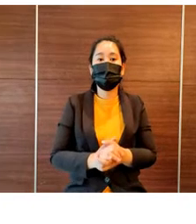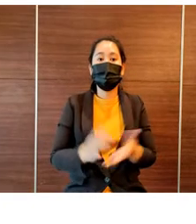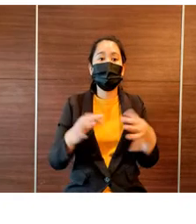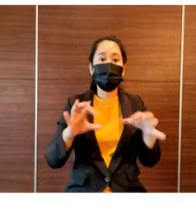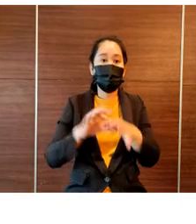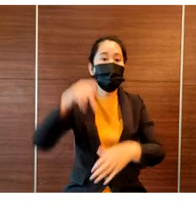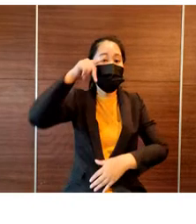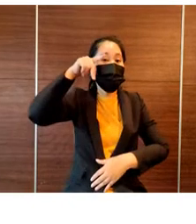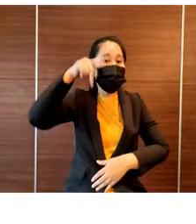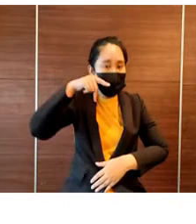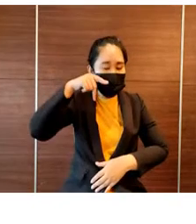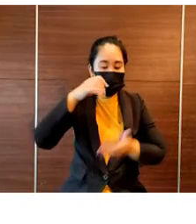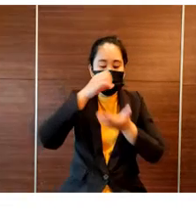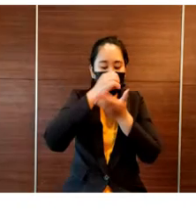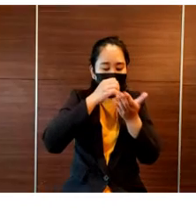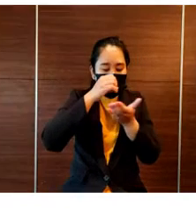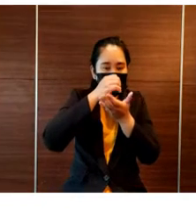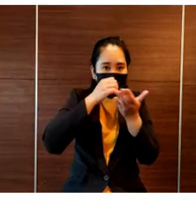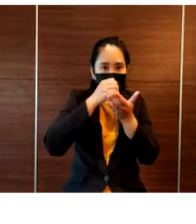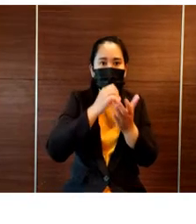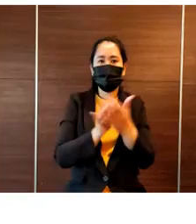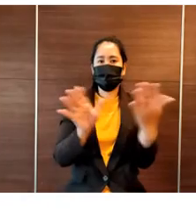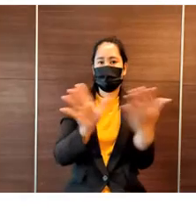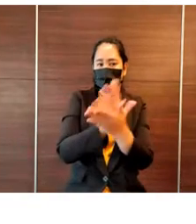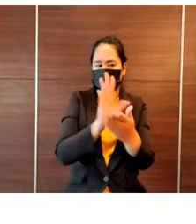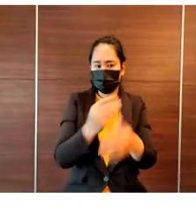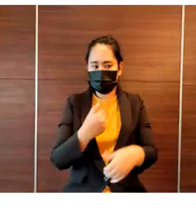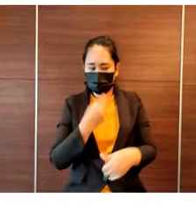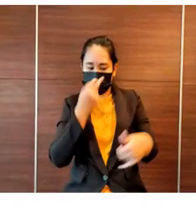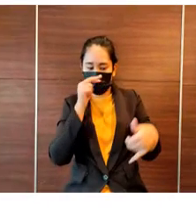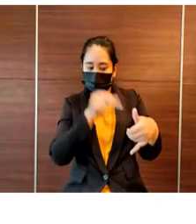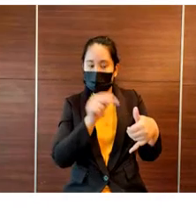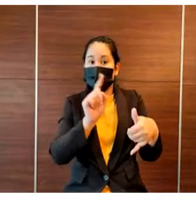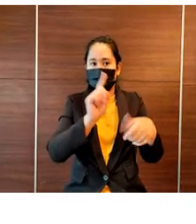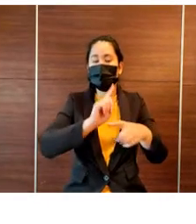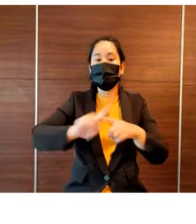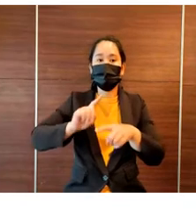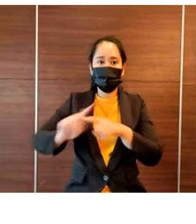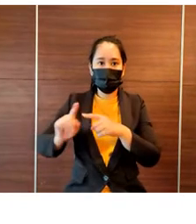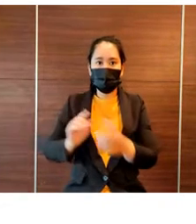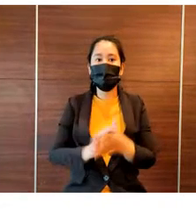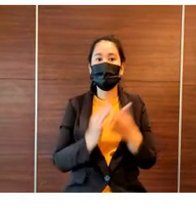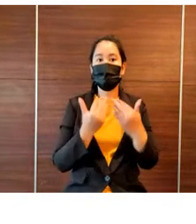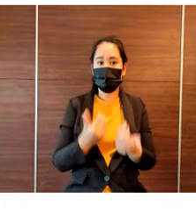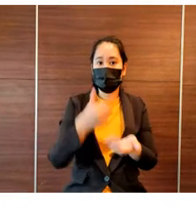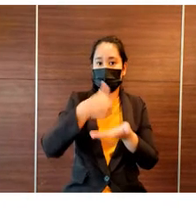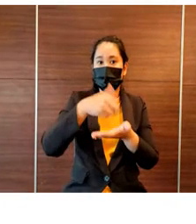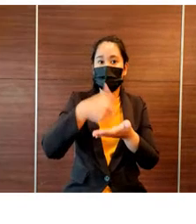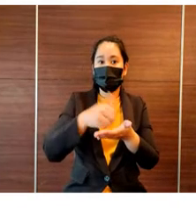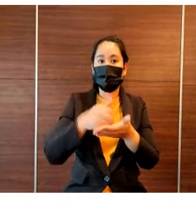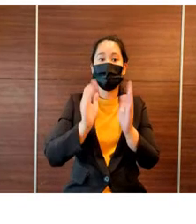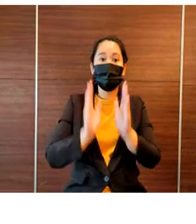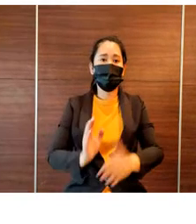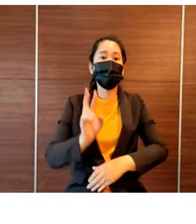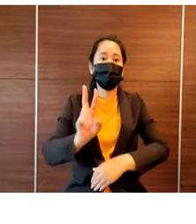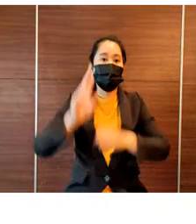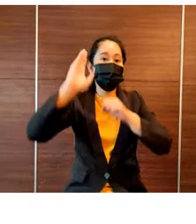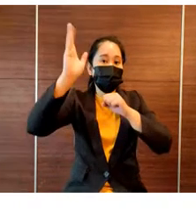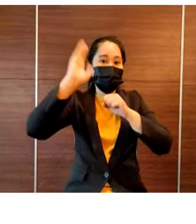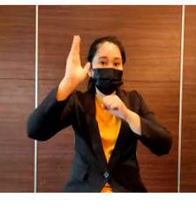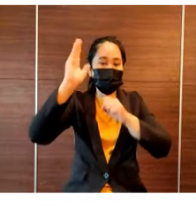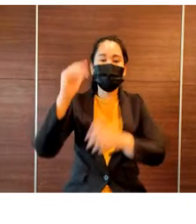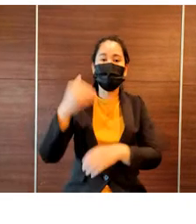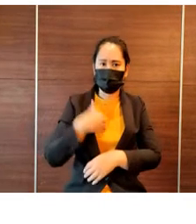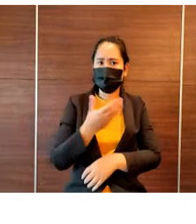การใช้สารเสพติดและมายาคติของสังคมค่ะวันนี้ก็จะมี2ท่านที่จะมานำเสนอให้เราได้รับฟังนะคะ